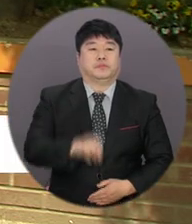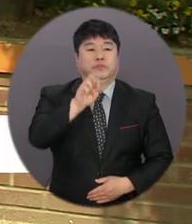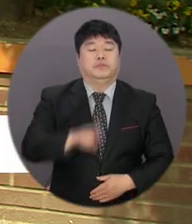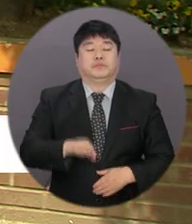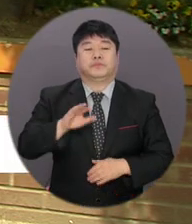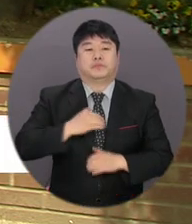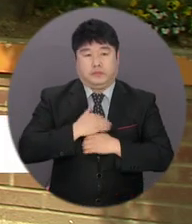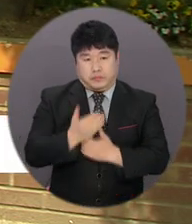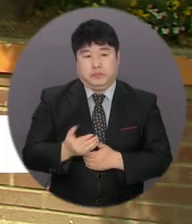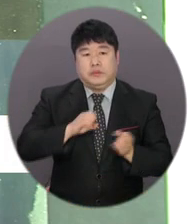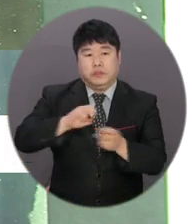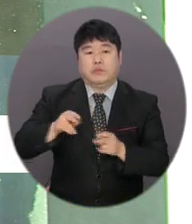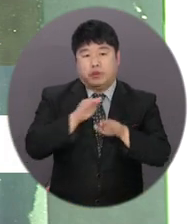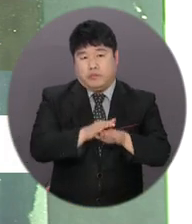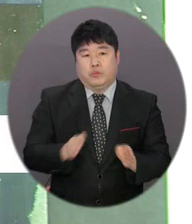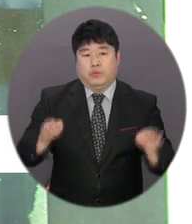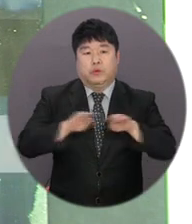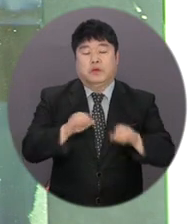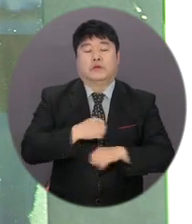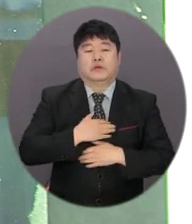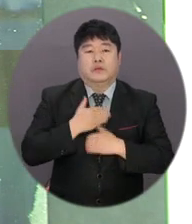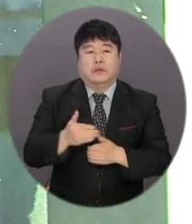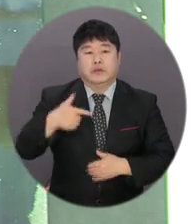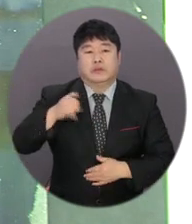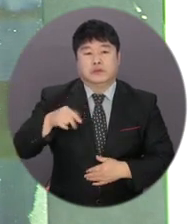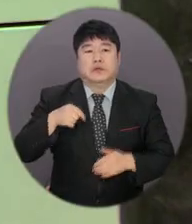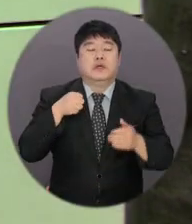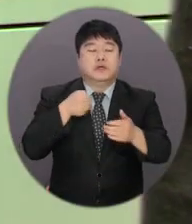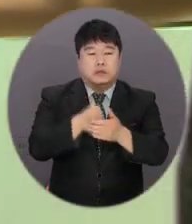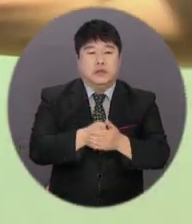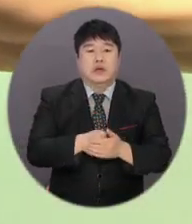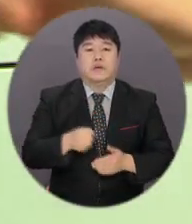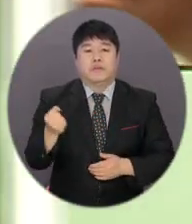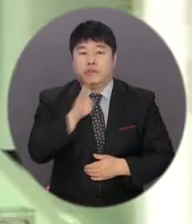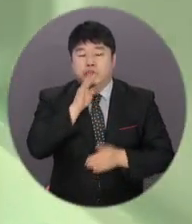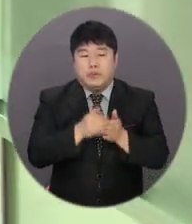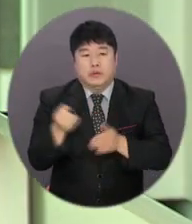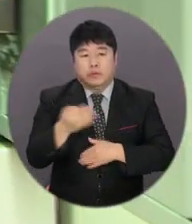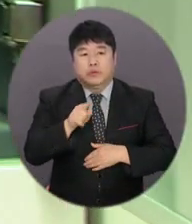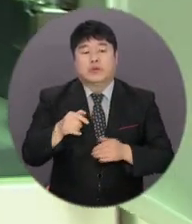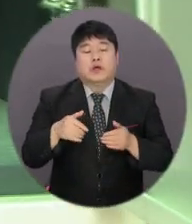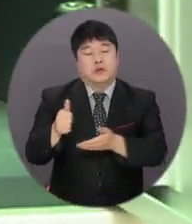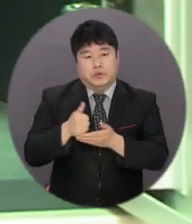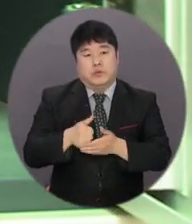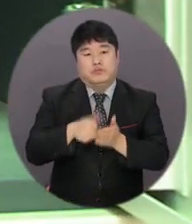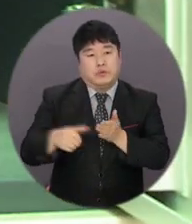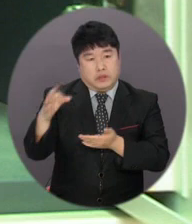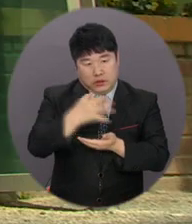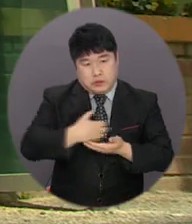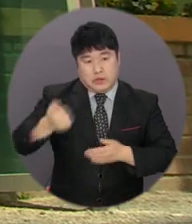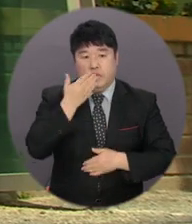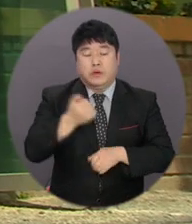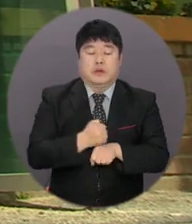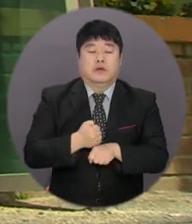광주의 한 안심택배 보관함. 택배기사가 지정한 비밀번호를 입력하면 고객이 물건을 찾아갈 수 있도록 설계돼 있습니다.